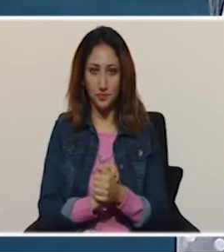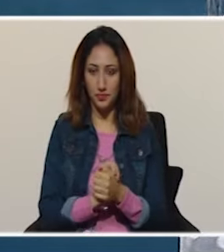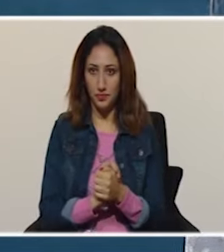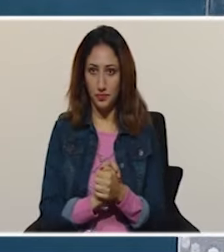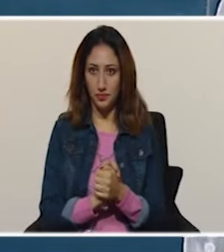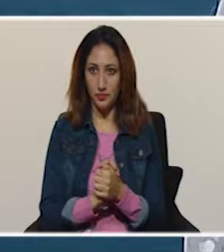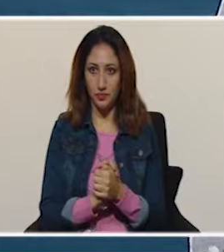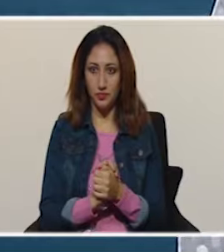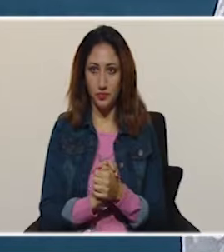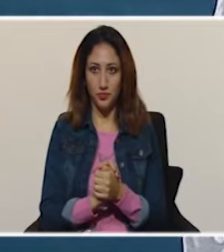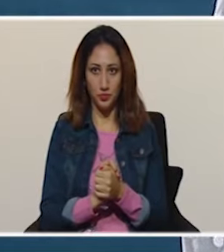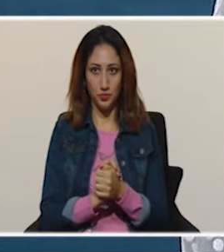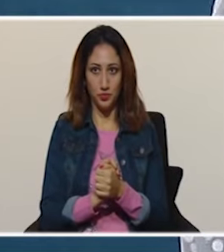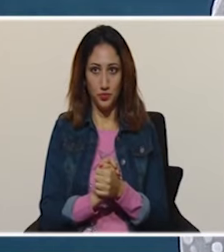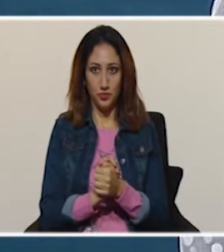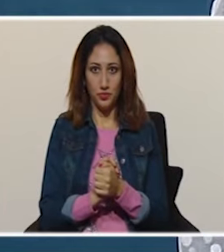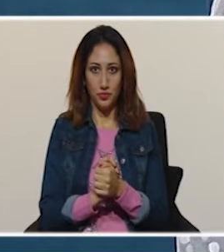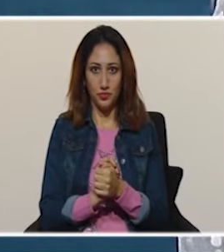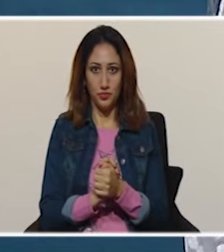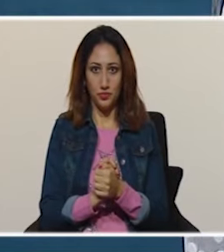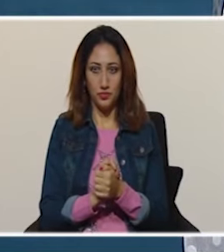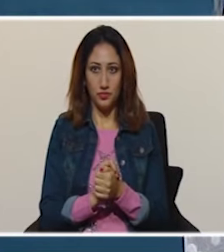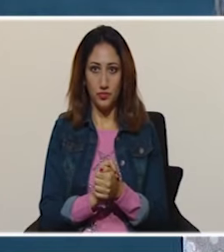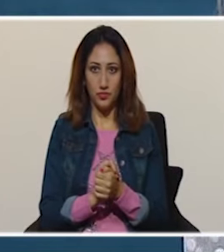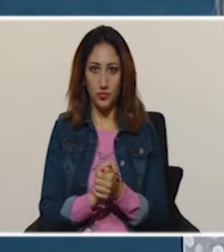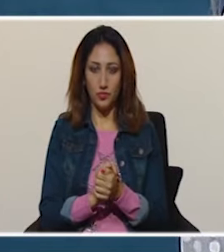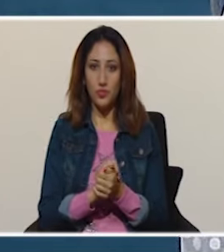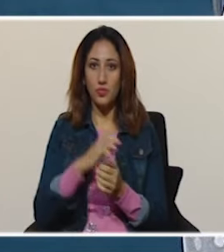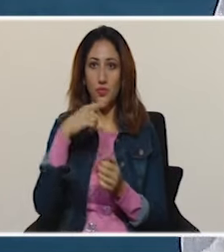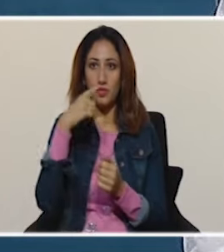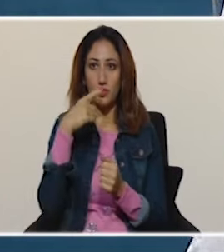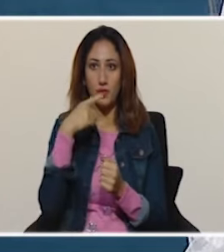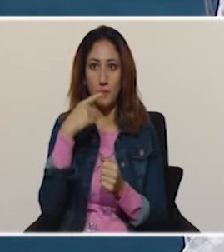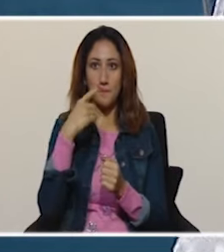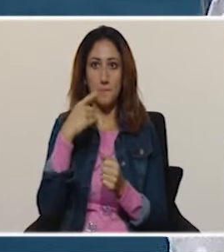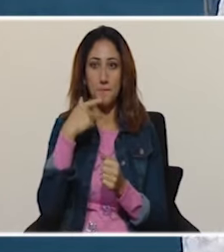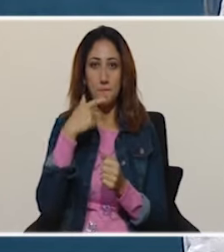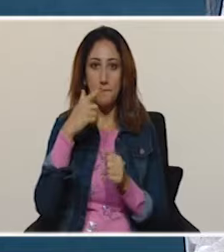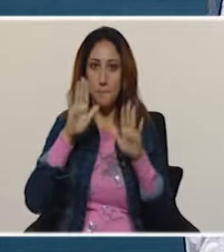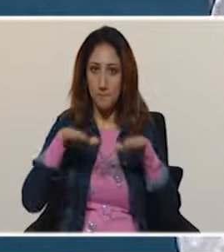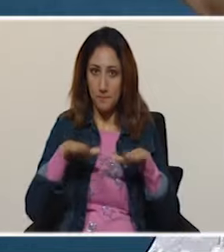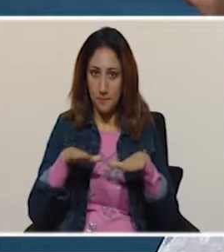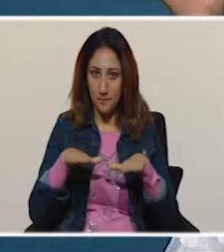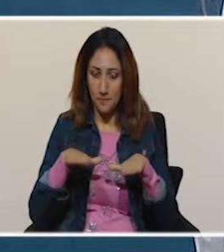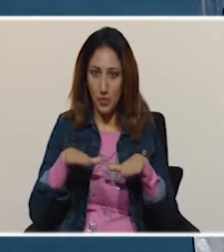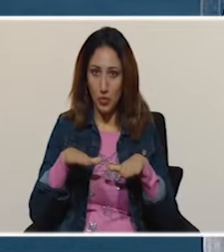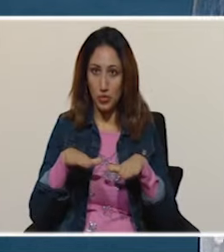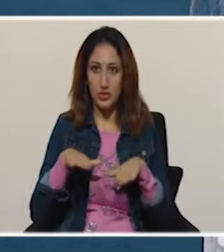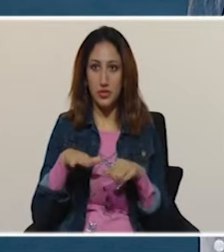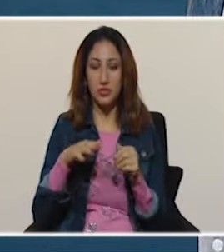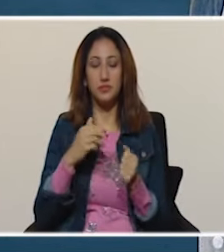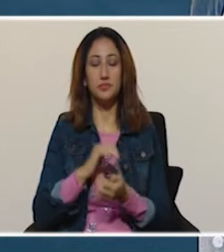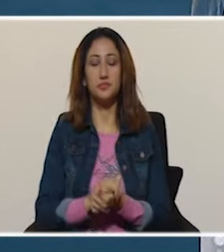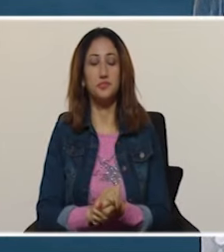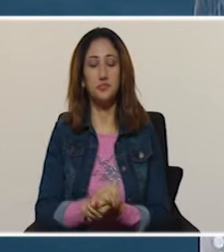يقومها بالسلامه ويقوم كل الناس بالسلامه يا رب، وما يرحم حدا من امه وبيه، ولكن موجودين وبحكيهم كل يوم، بس صار لي سنه وشوي ما شفت